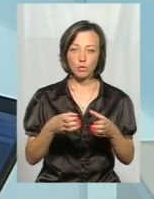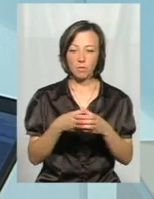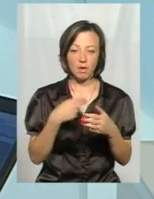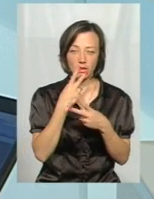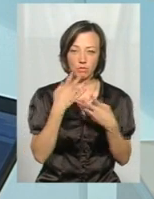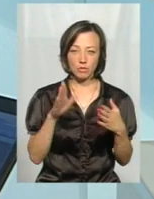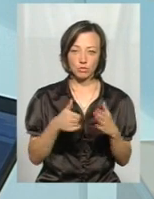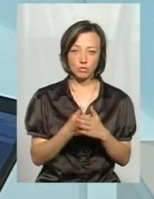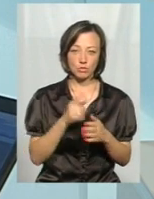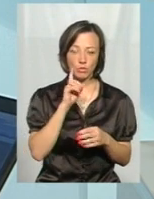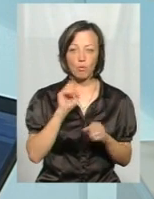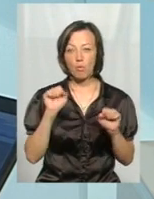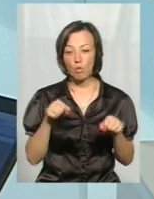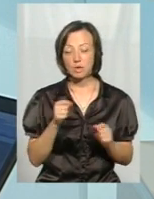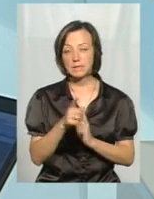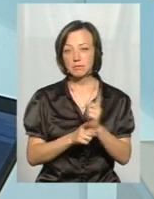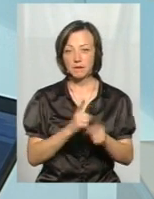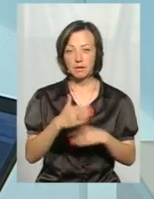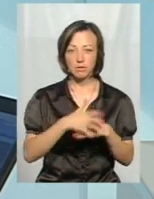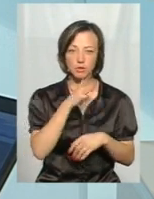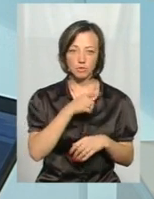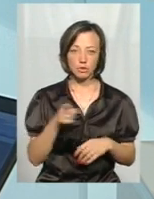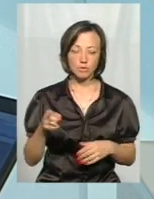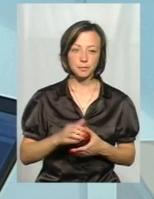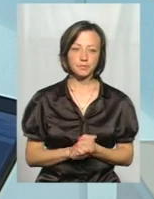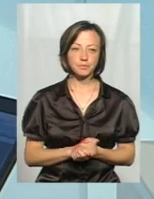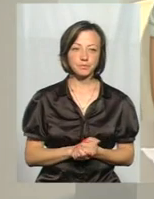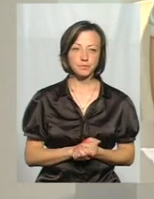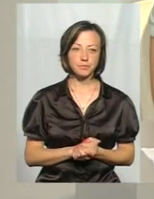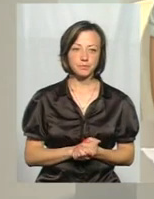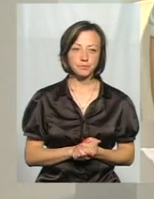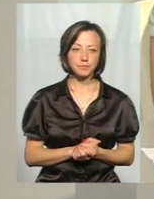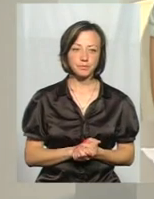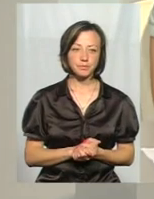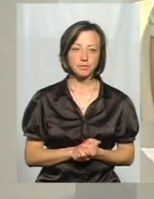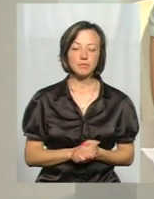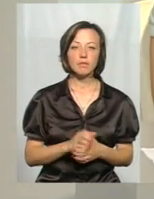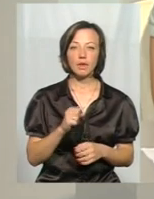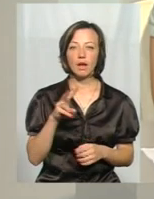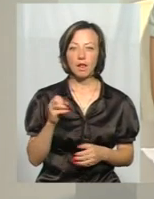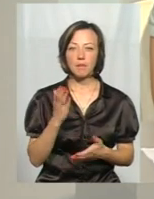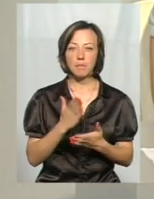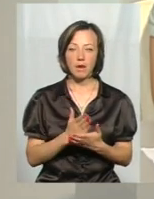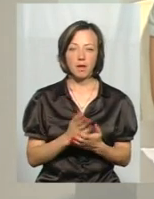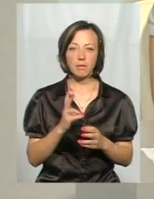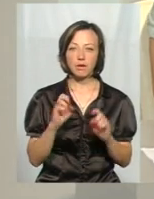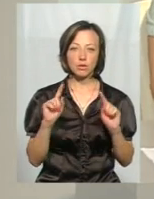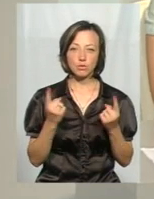бачу поки що. Може, воно поміняється найближчим часом, але маємо поки що не дуже